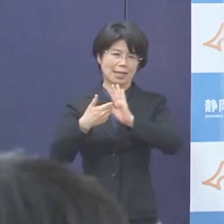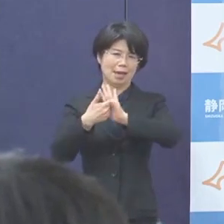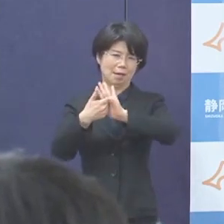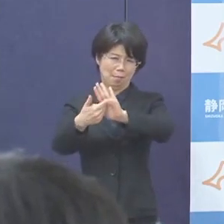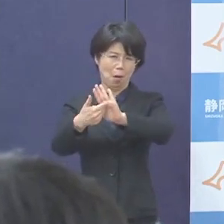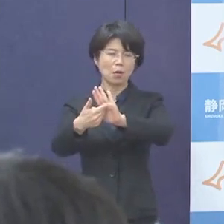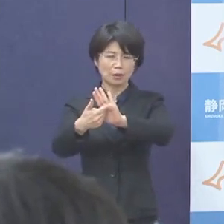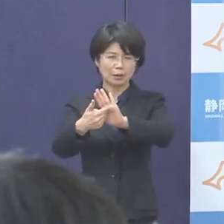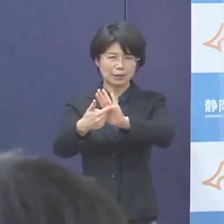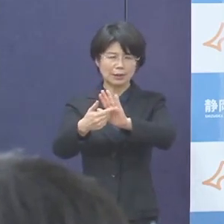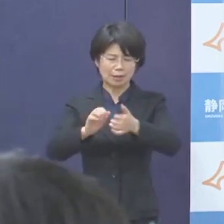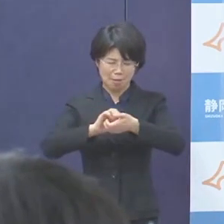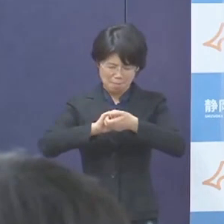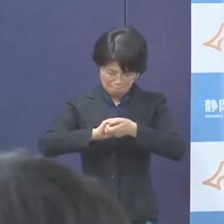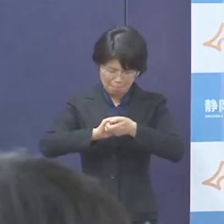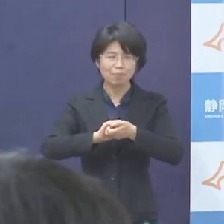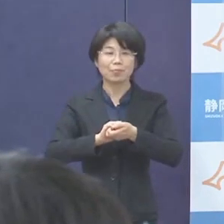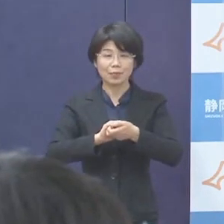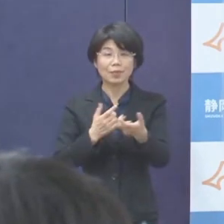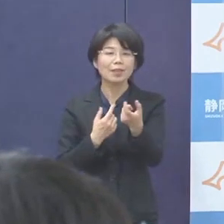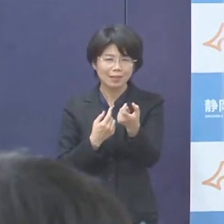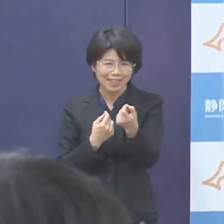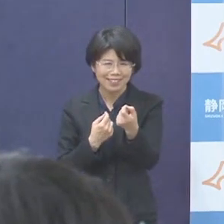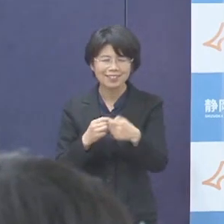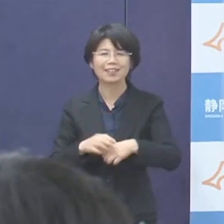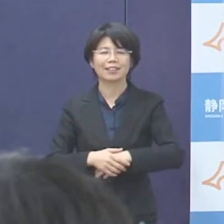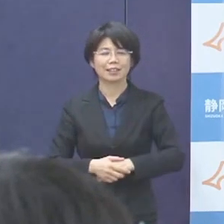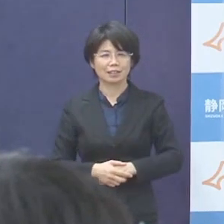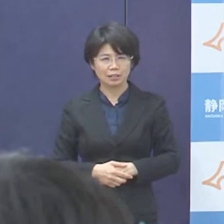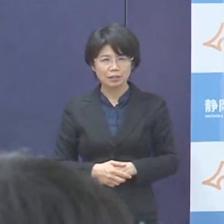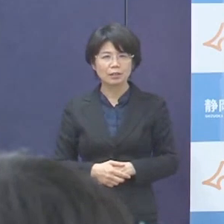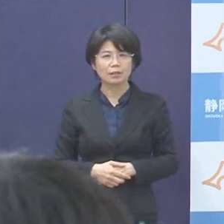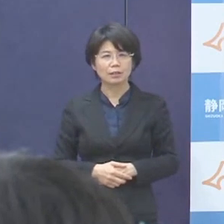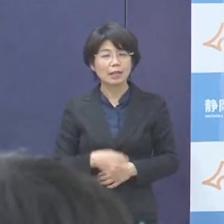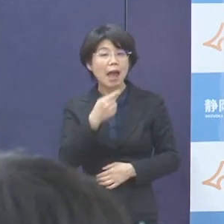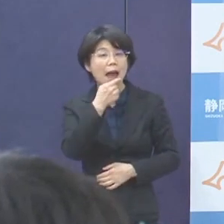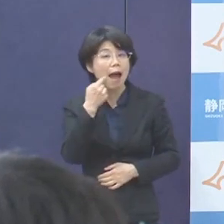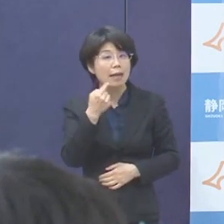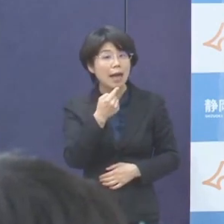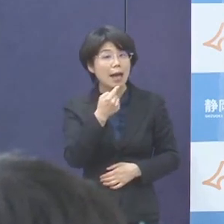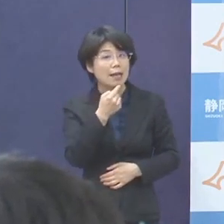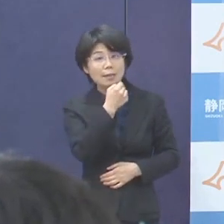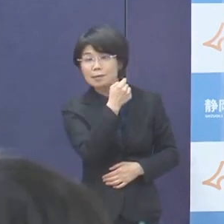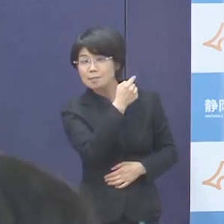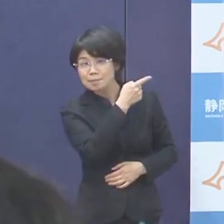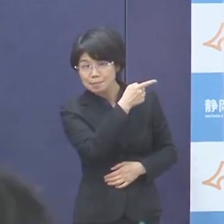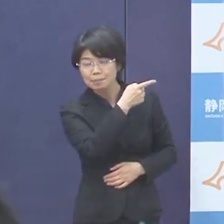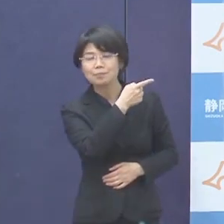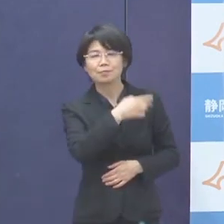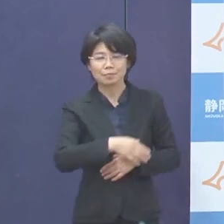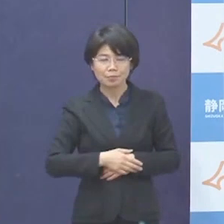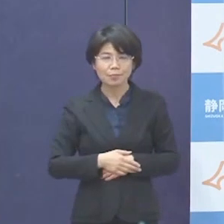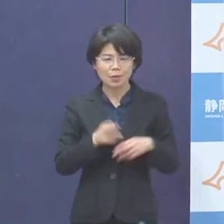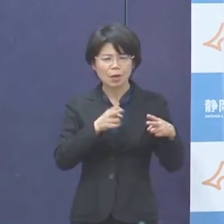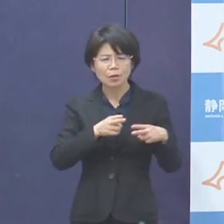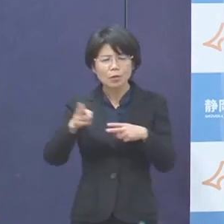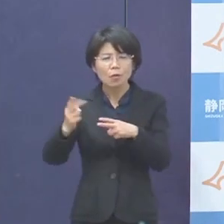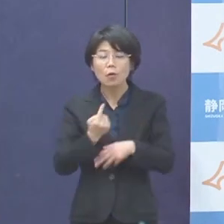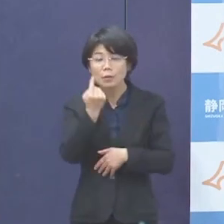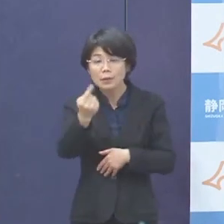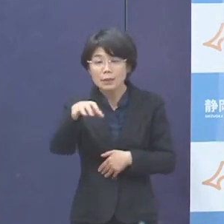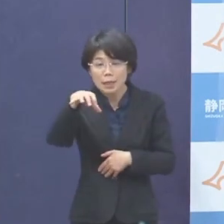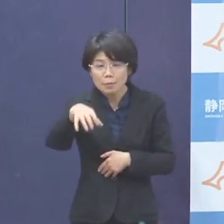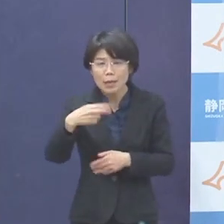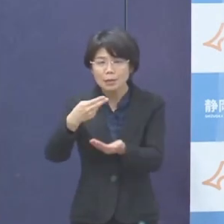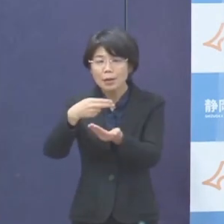を徹底するということは言うまでもありません。それからこの赤字でございますけれど、旅行中の飲食でございますが、感染防止対策